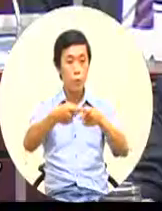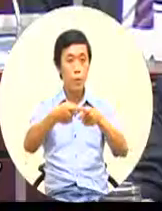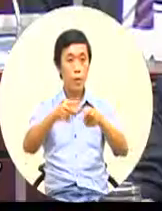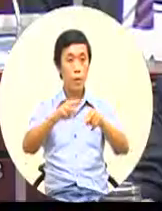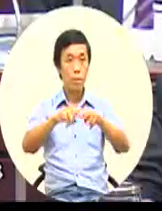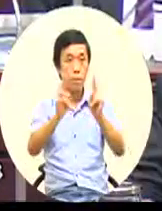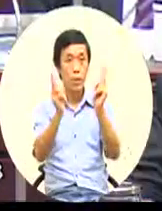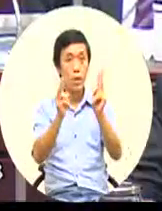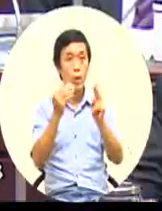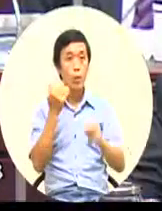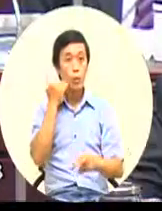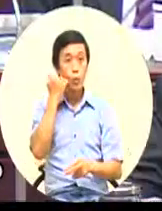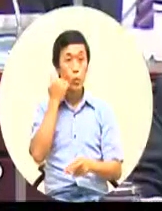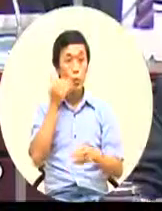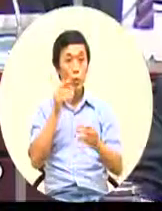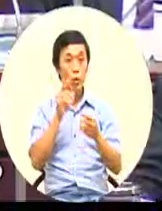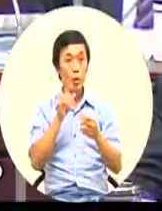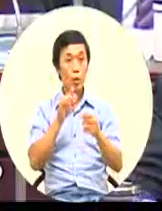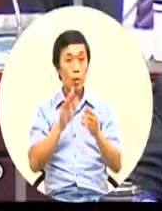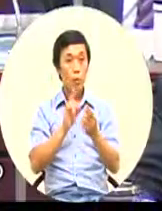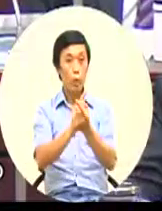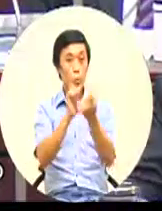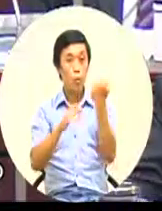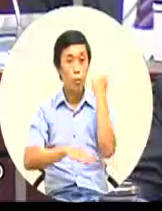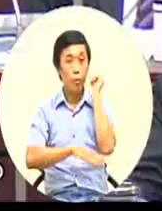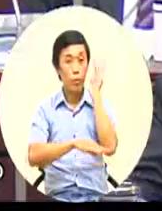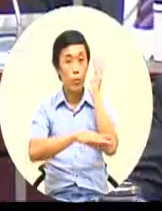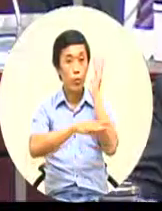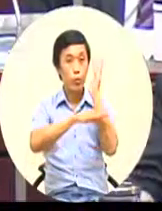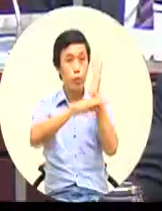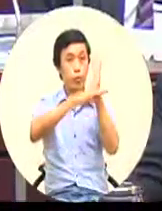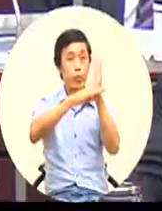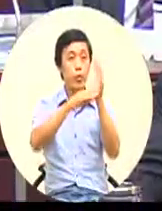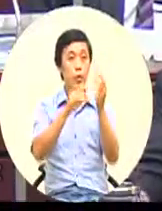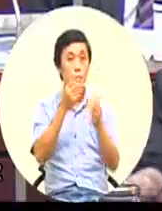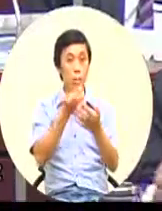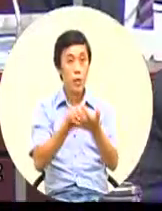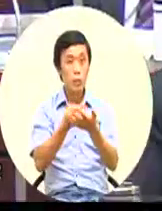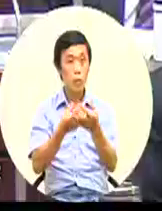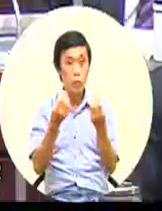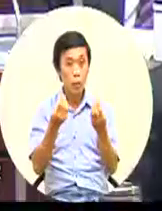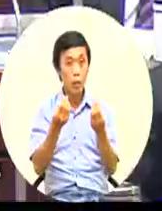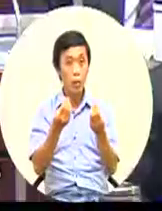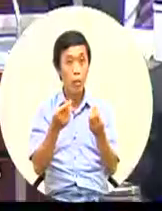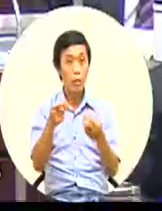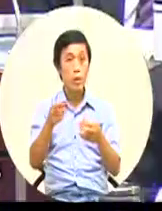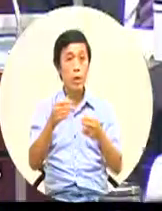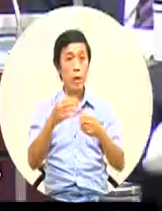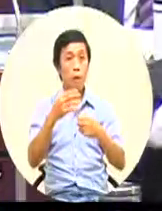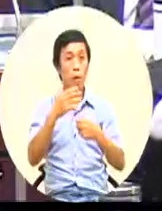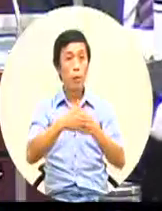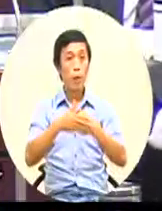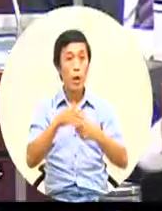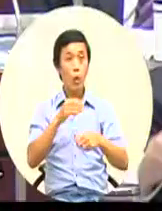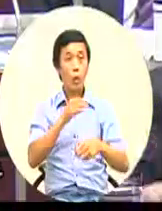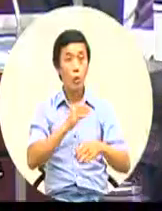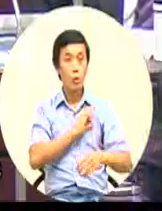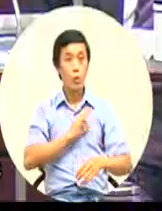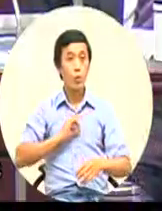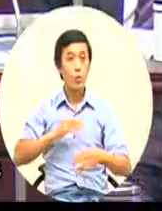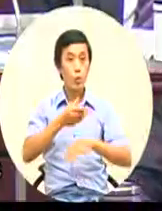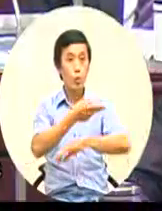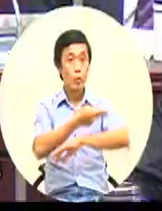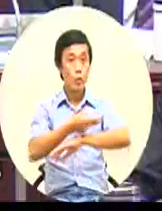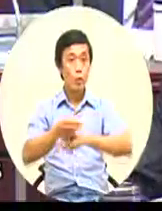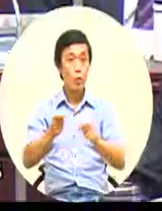是淹水的问题那么严重，孝顺街在波竹高附近，每一下大雨，不要说台